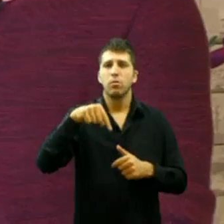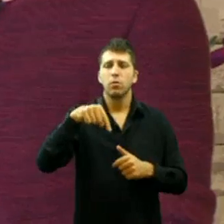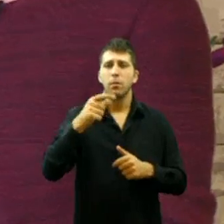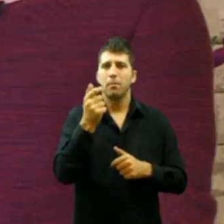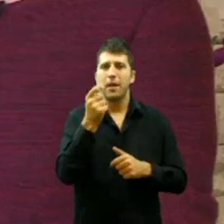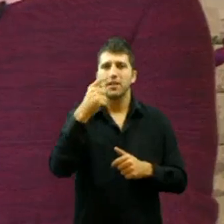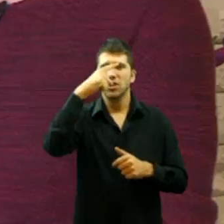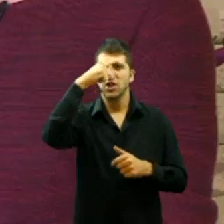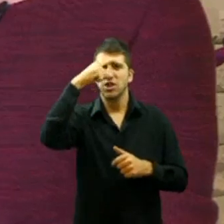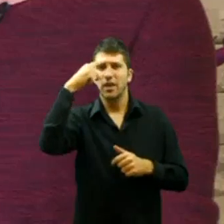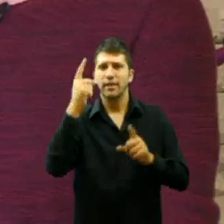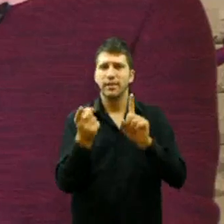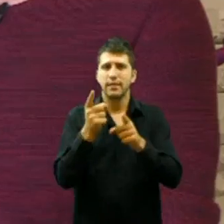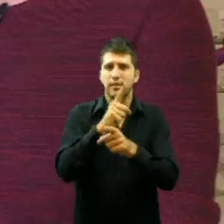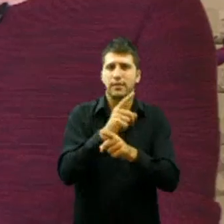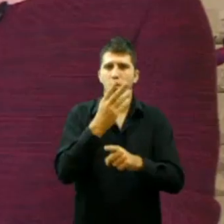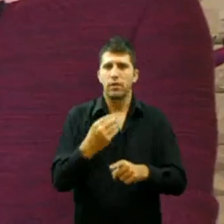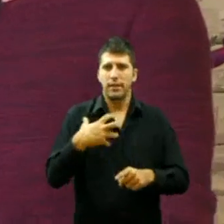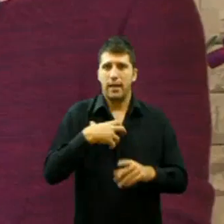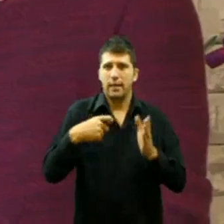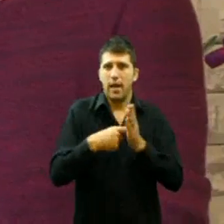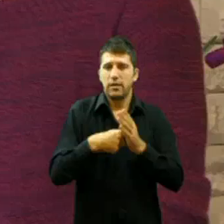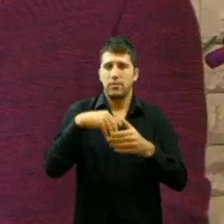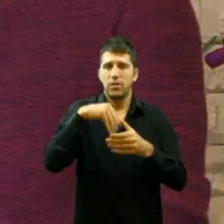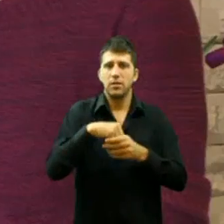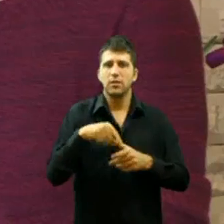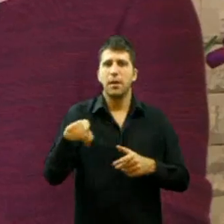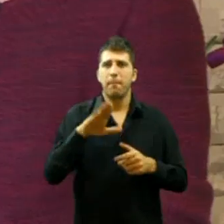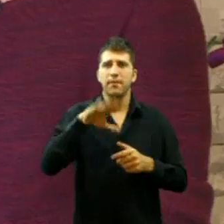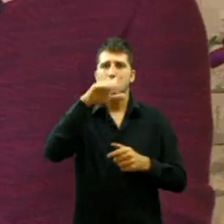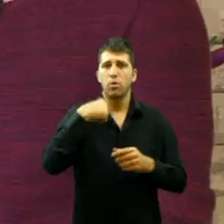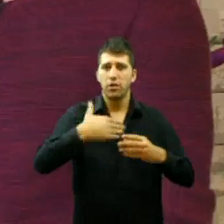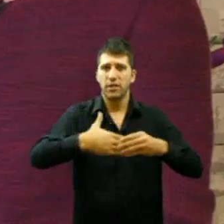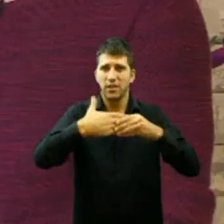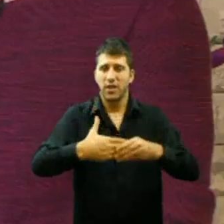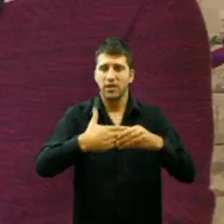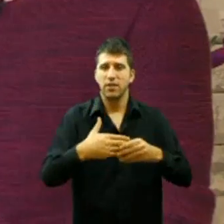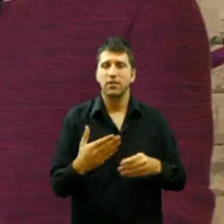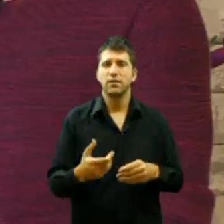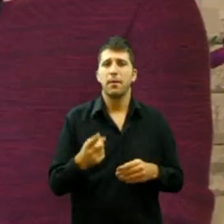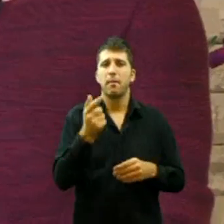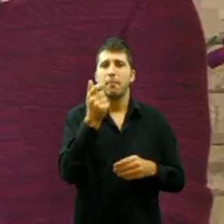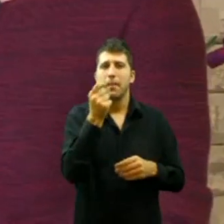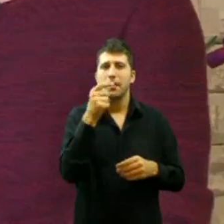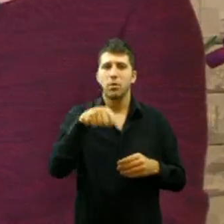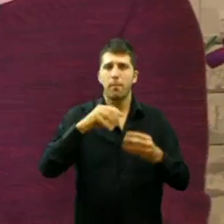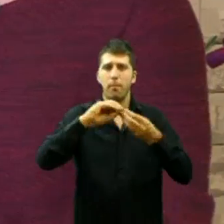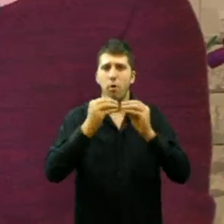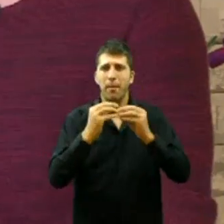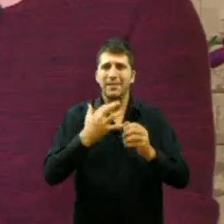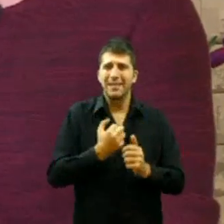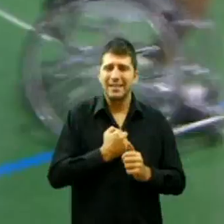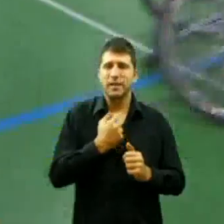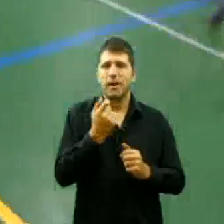şansa dönüştürdük diyeyim kendi adıma. Çünkü işte basketbolla tanışmak biraz bu sıkıntılardan bizi biraz